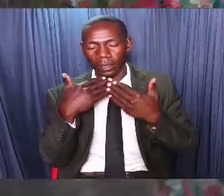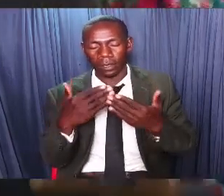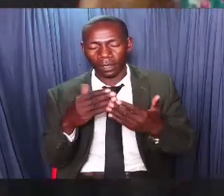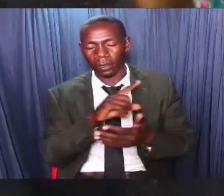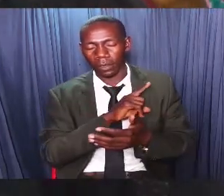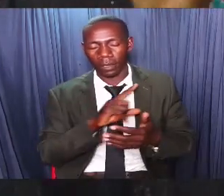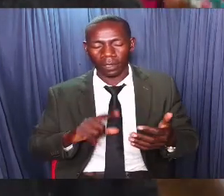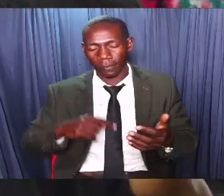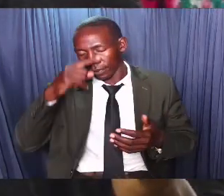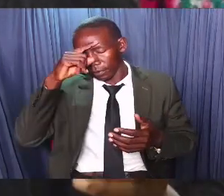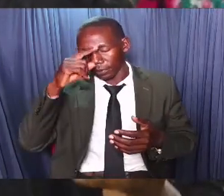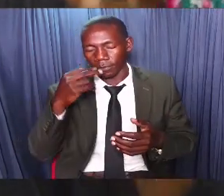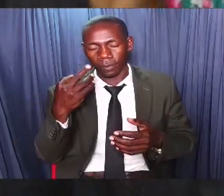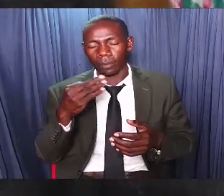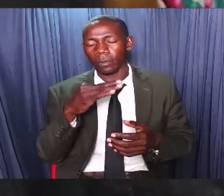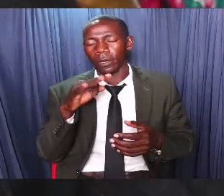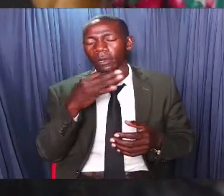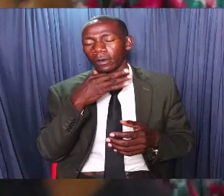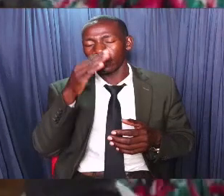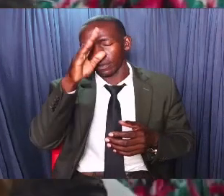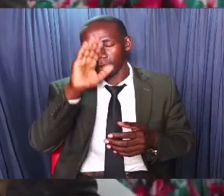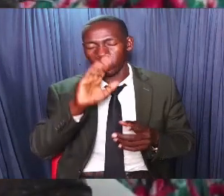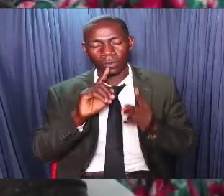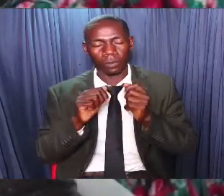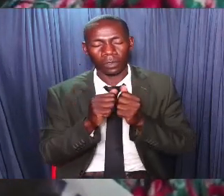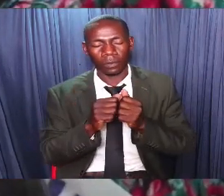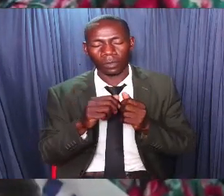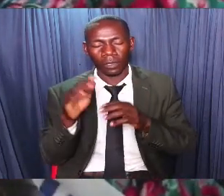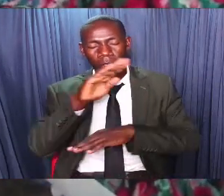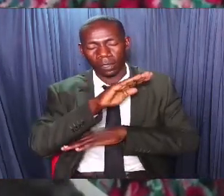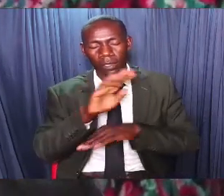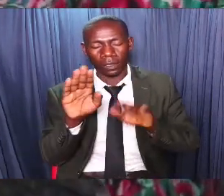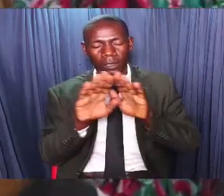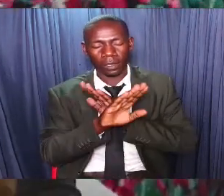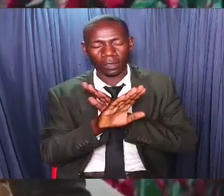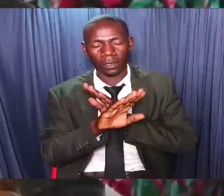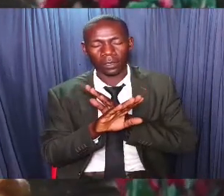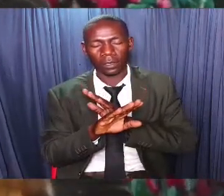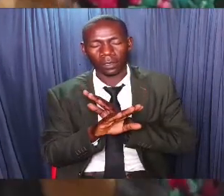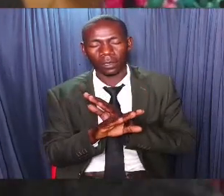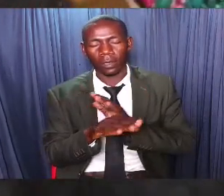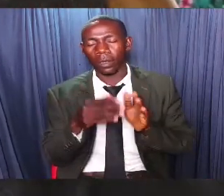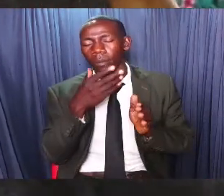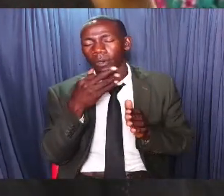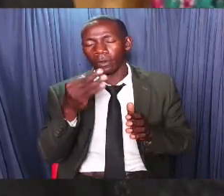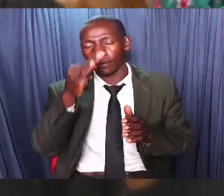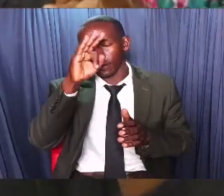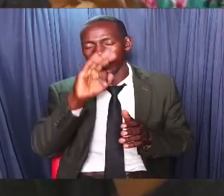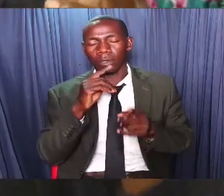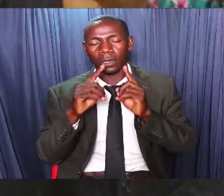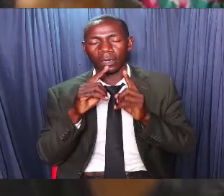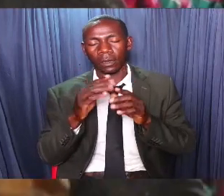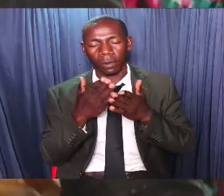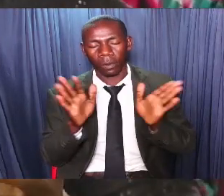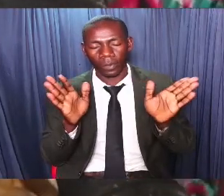kwa ajili ya mtumishi wako ambaye unazungumza naye usiku na mchana. Baba Mungu wa mazilishi, mtumishi wako ananena kwa